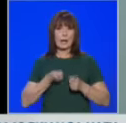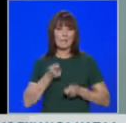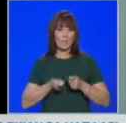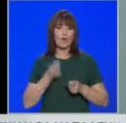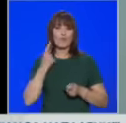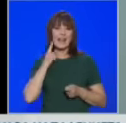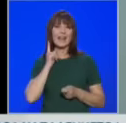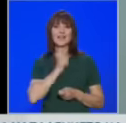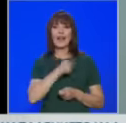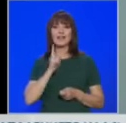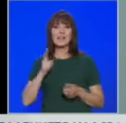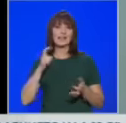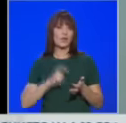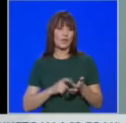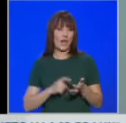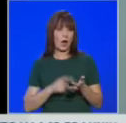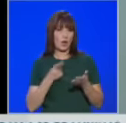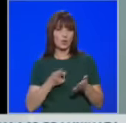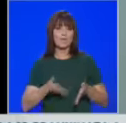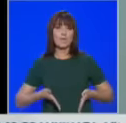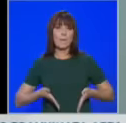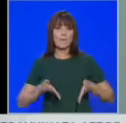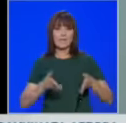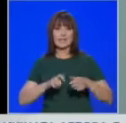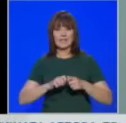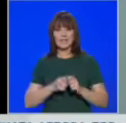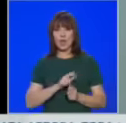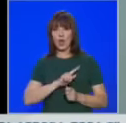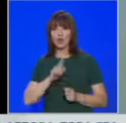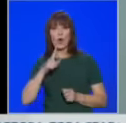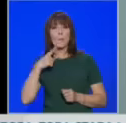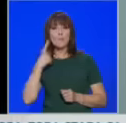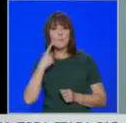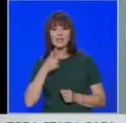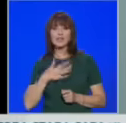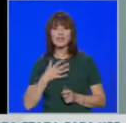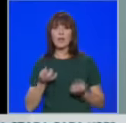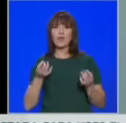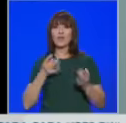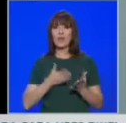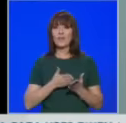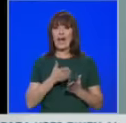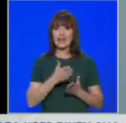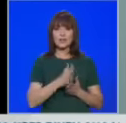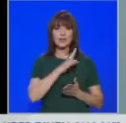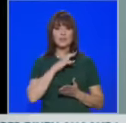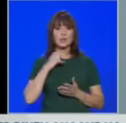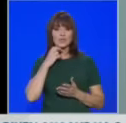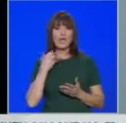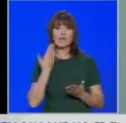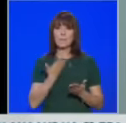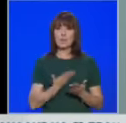кодекс с санкциите за пътните нарушители. До петък пък нова методика ще помага на полицаите да прилагат новите